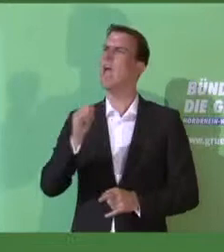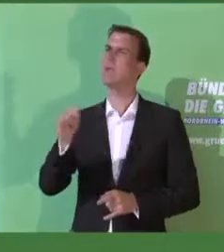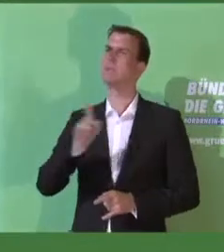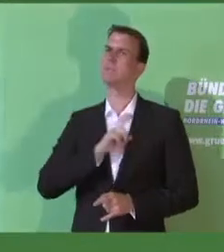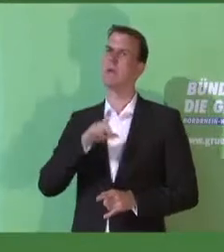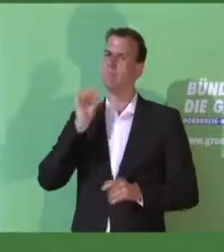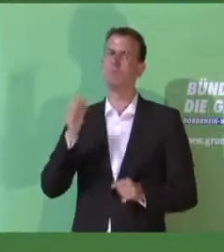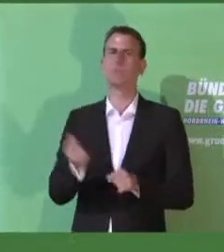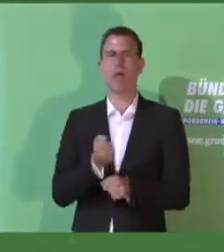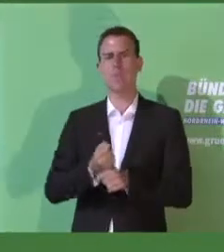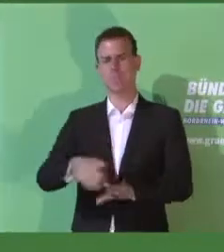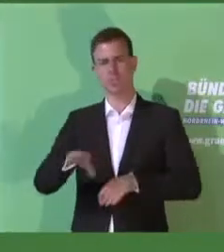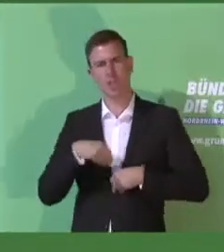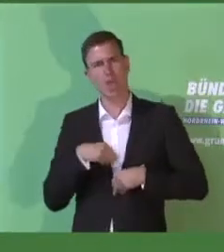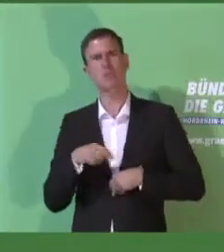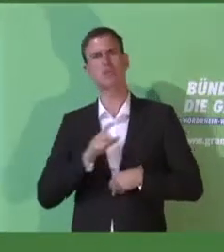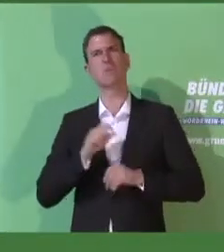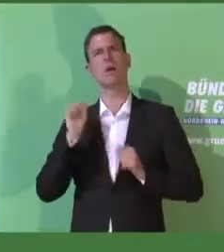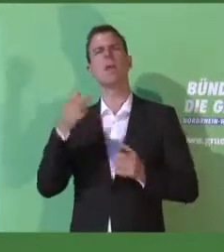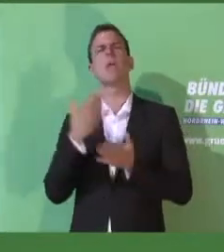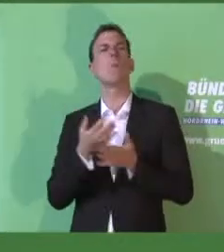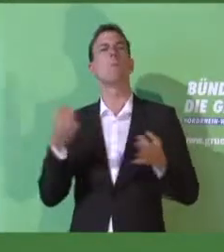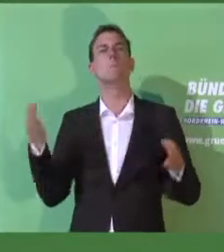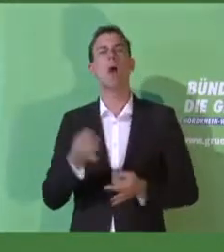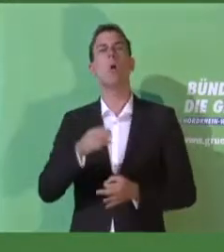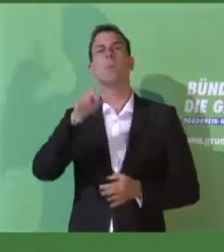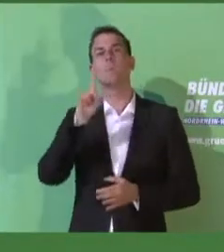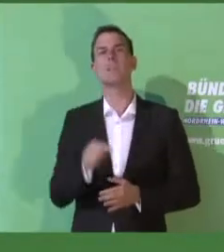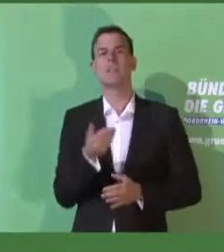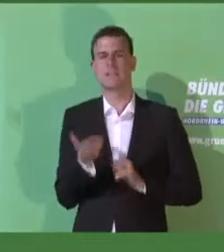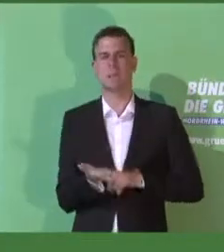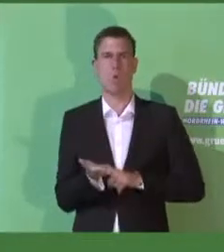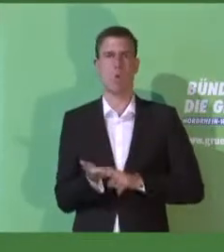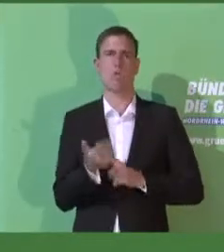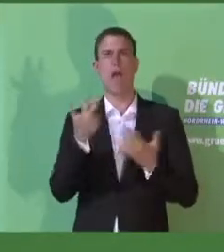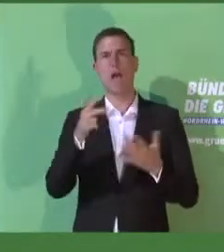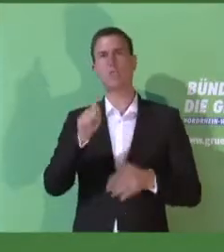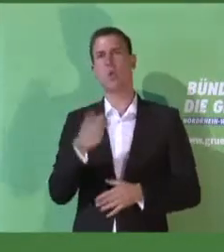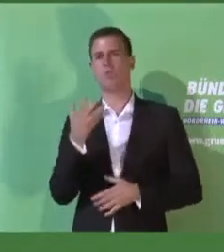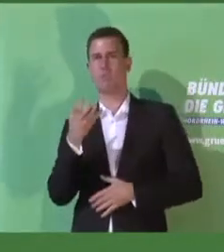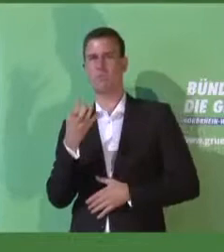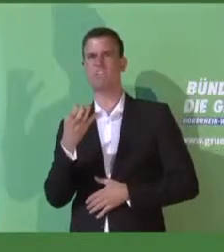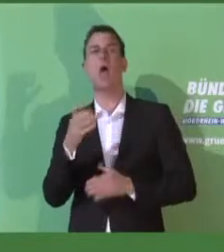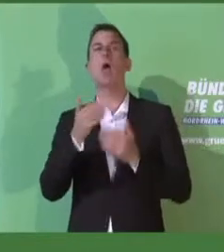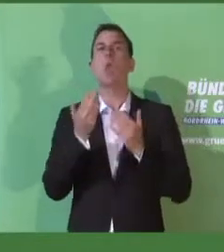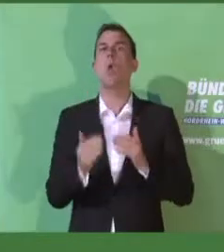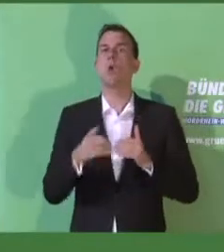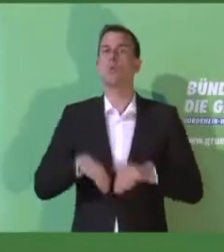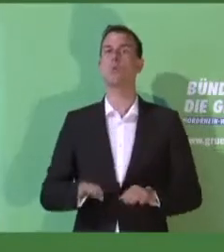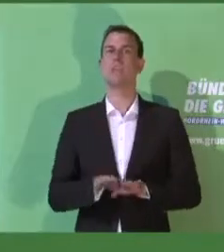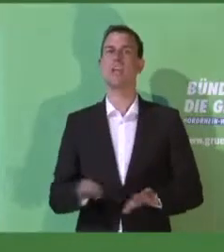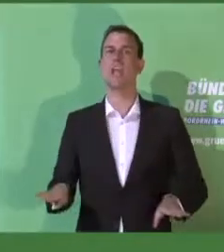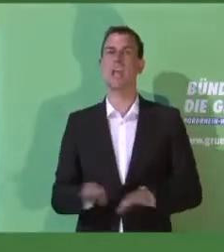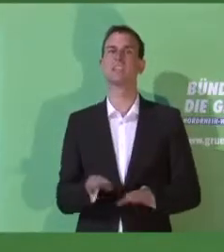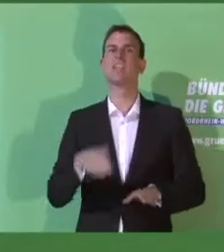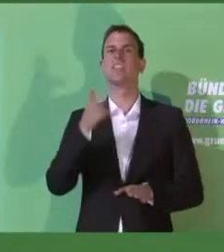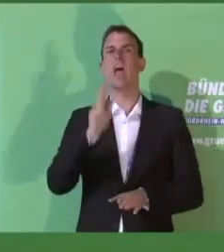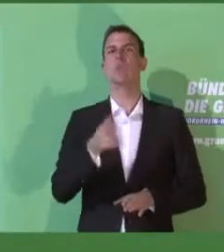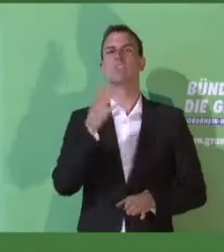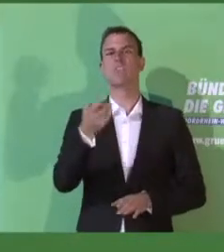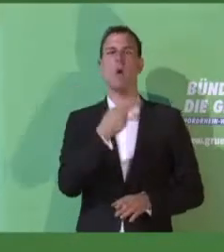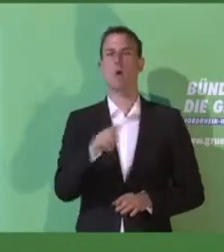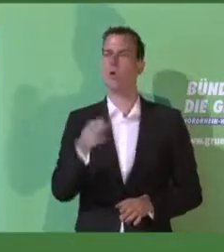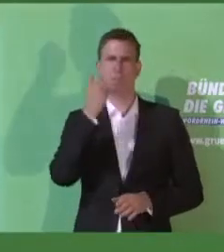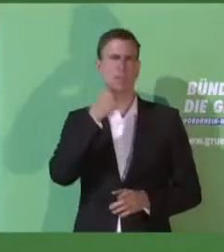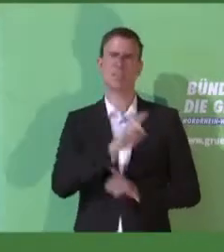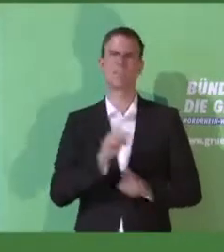leben können. Deshalb brauchen wir einen Mindestlohn von 8,50 Euro und keine Lohnuntergrenze von 3 oder 4 Euro,